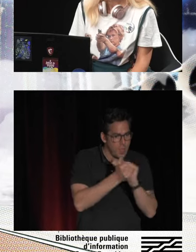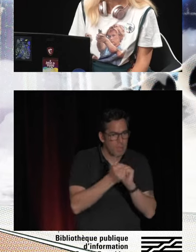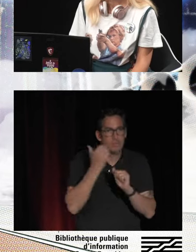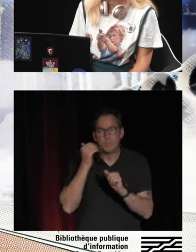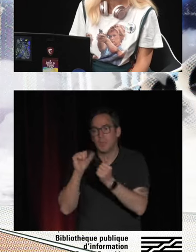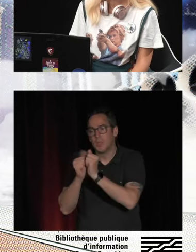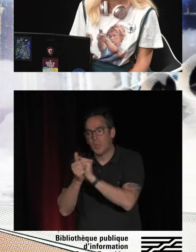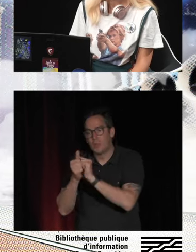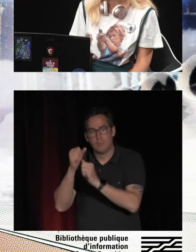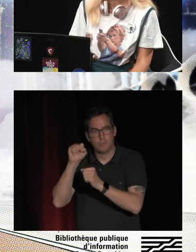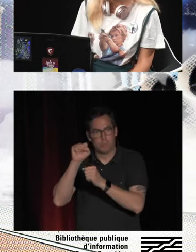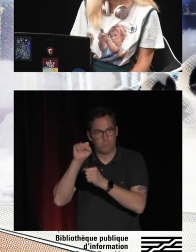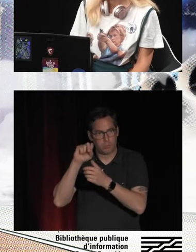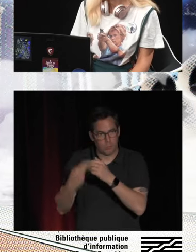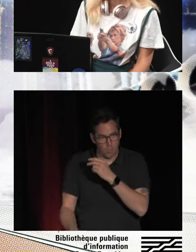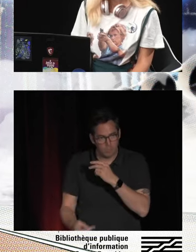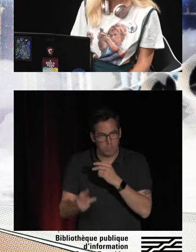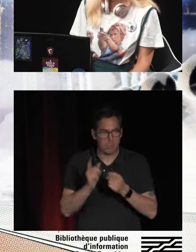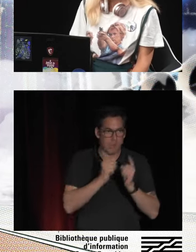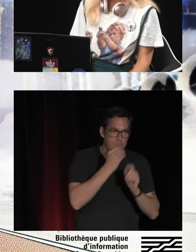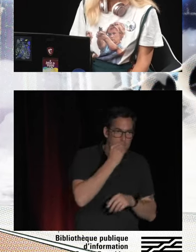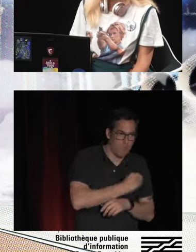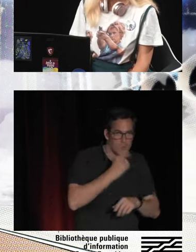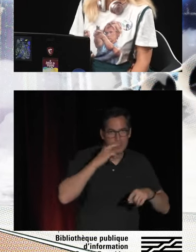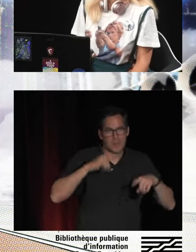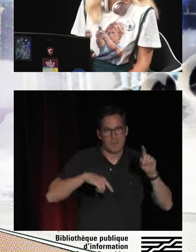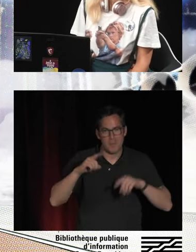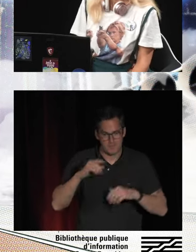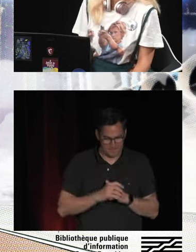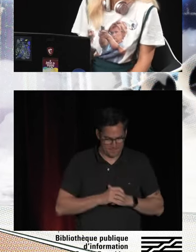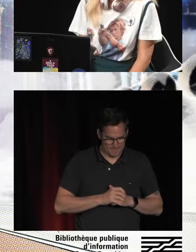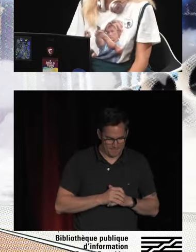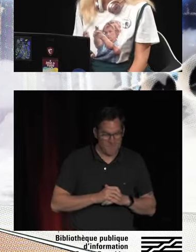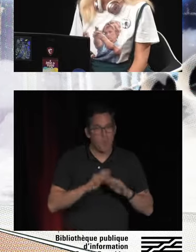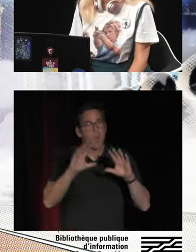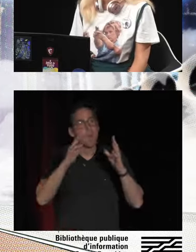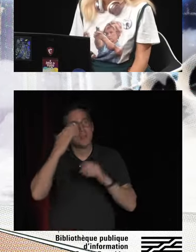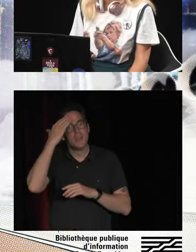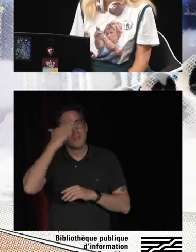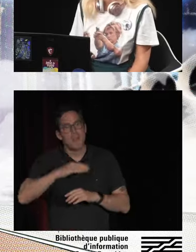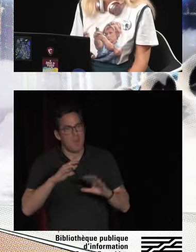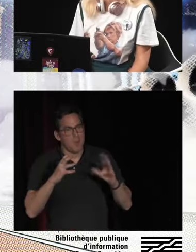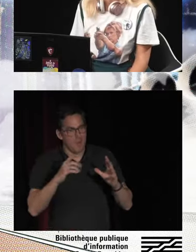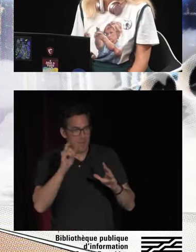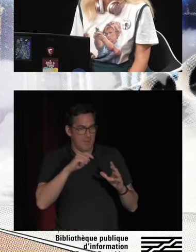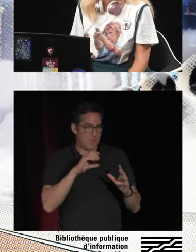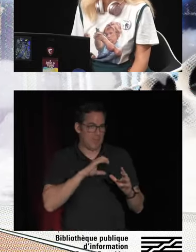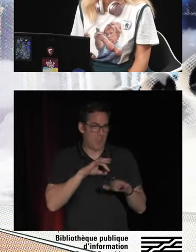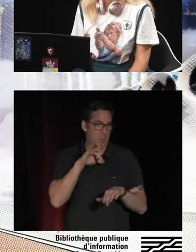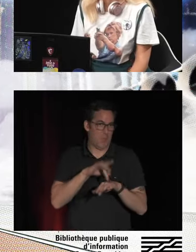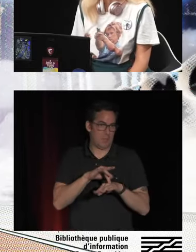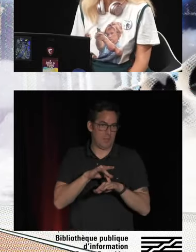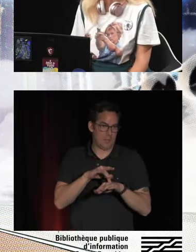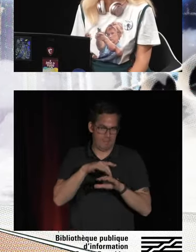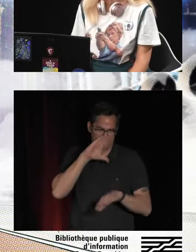la neige, vous tombez. Mais des fois non. Comment le savoir? Bah, il faut mourir d'abord pour savoir à